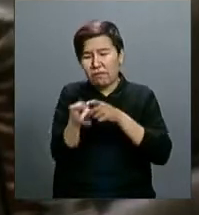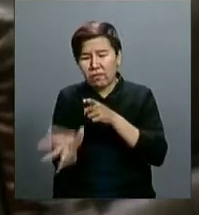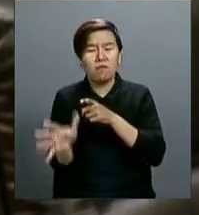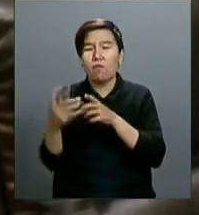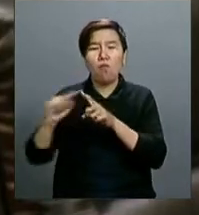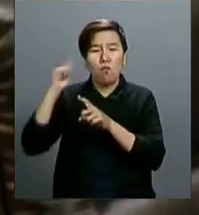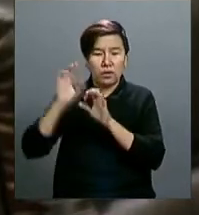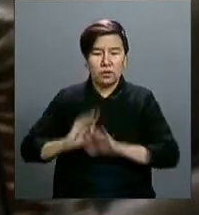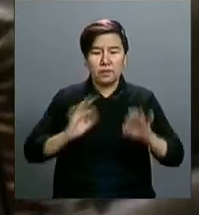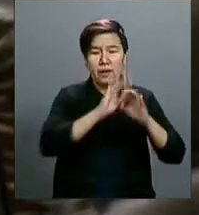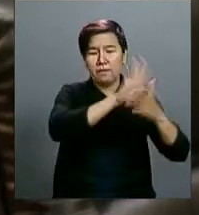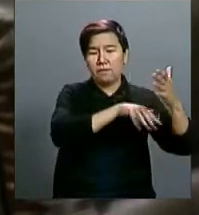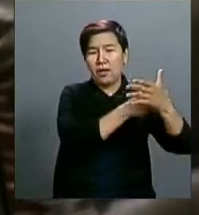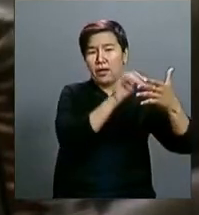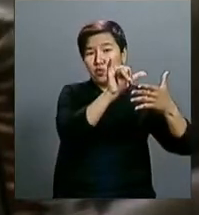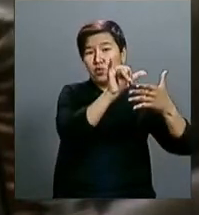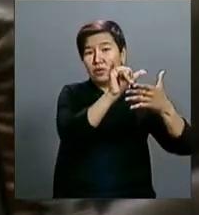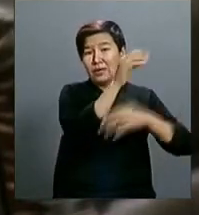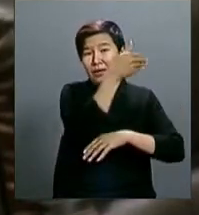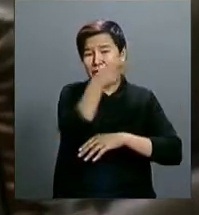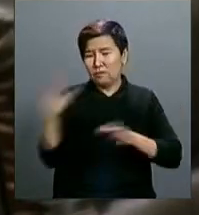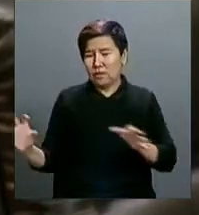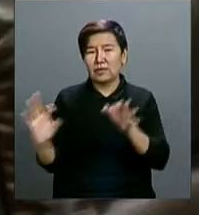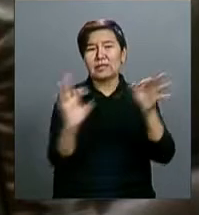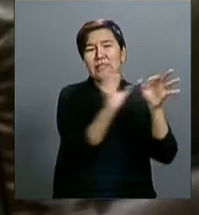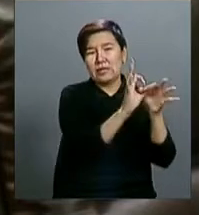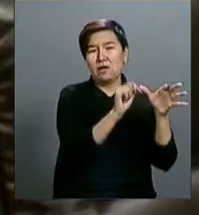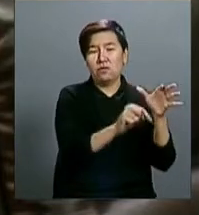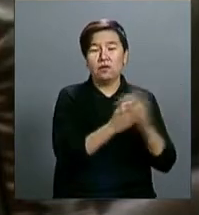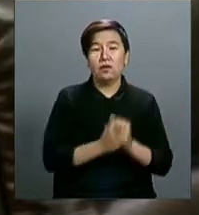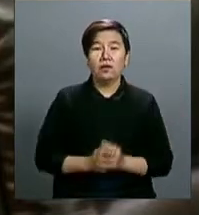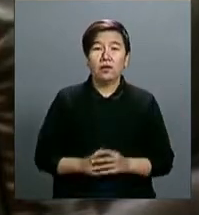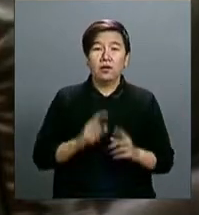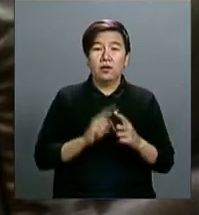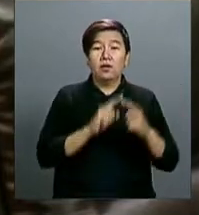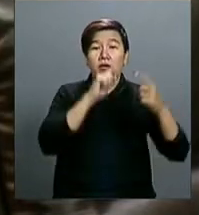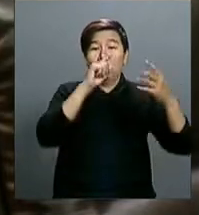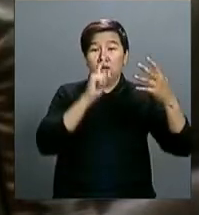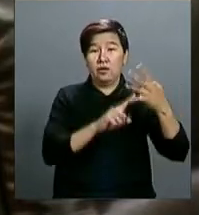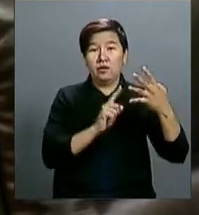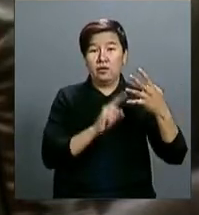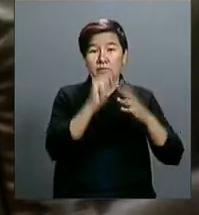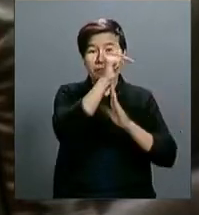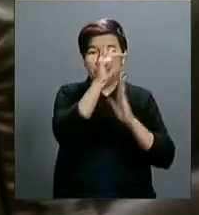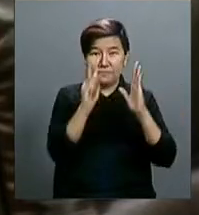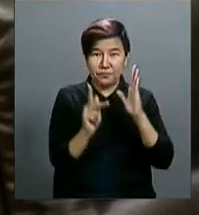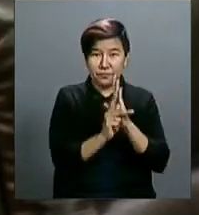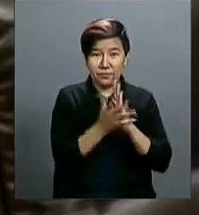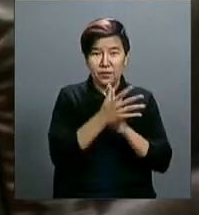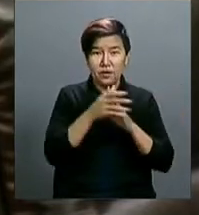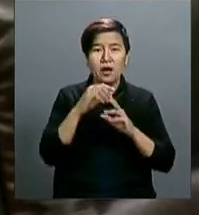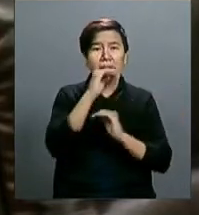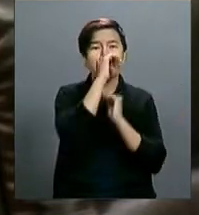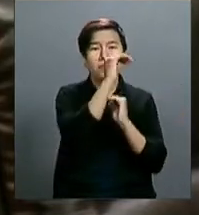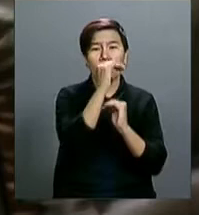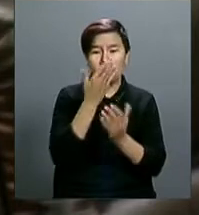กับยุทธศาสตร์ชาติประการที่4กฎหมายกำหนดไว้ว่าการจัดทำงบประม